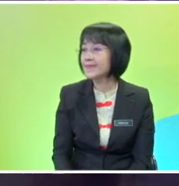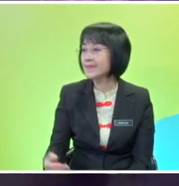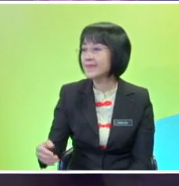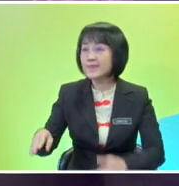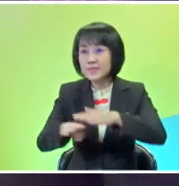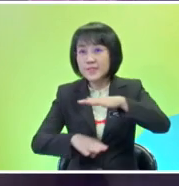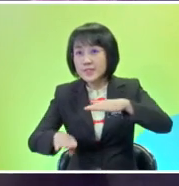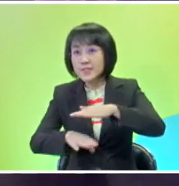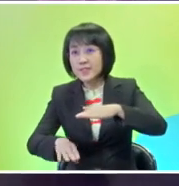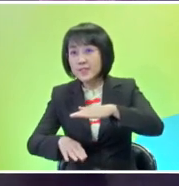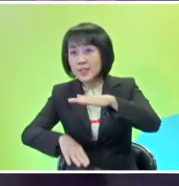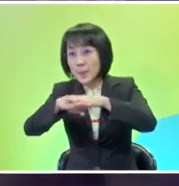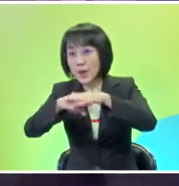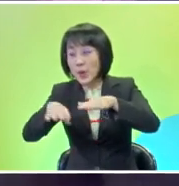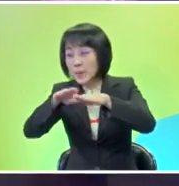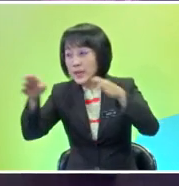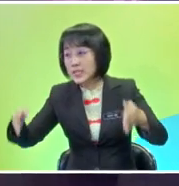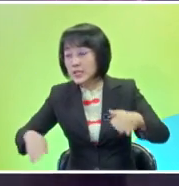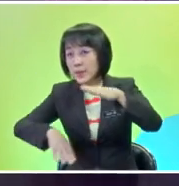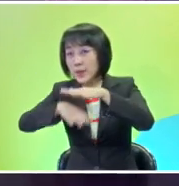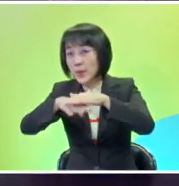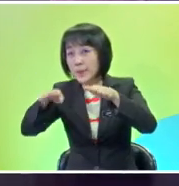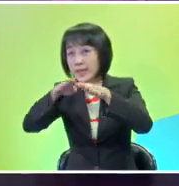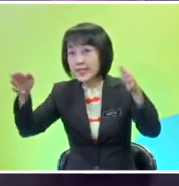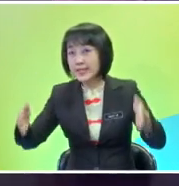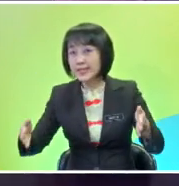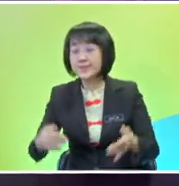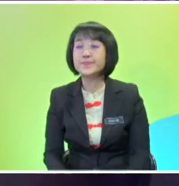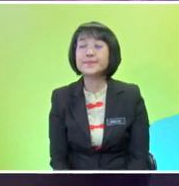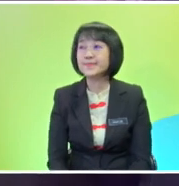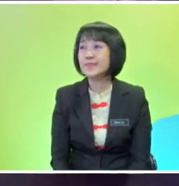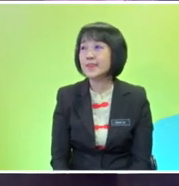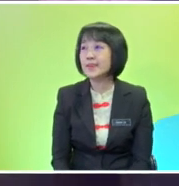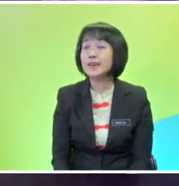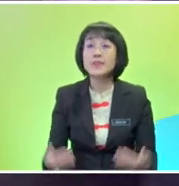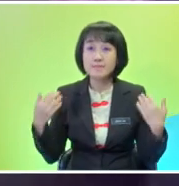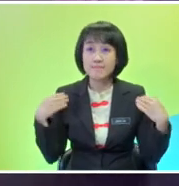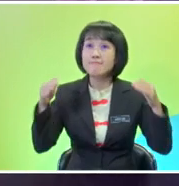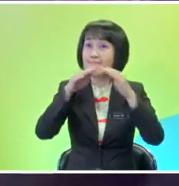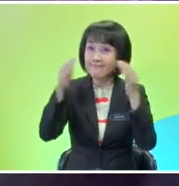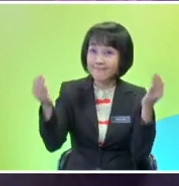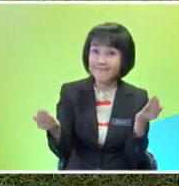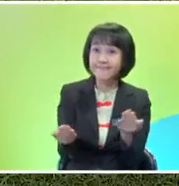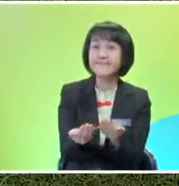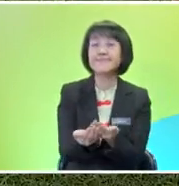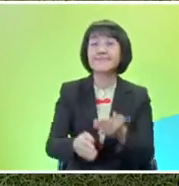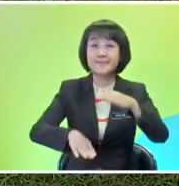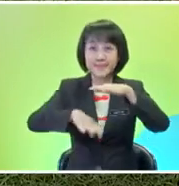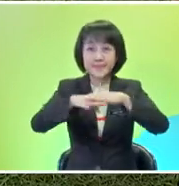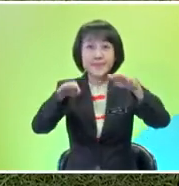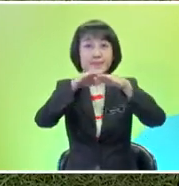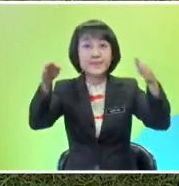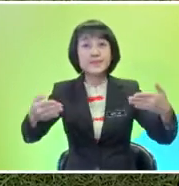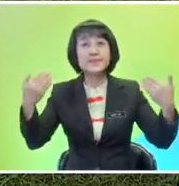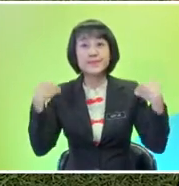meja bawah meja ada apa tu bawah meja ada bola W ada